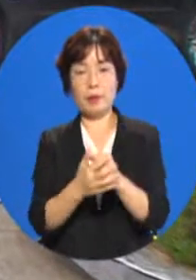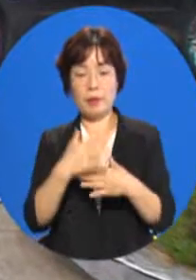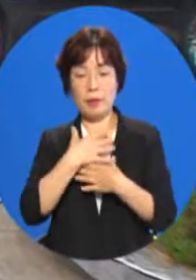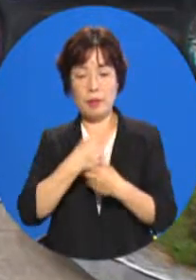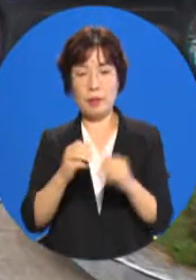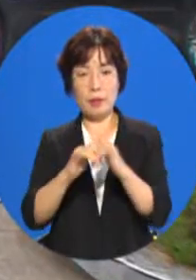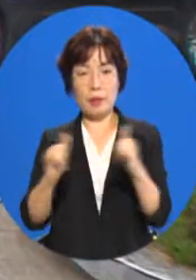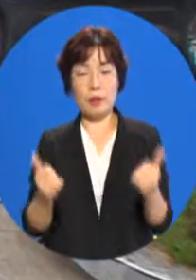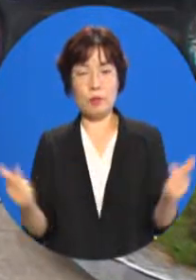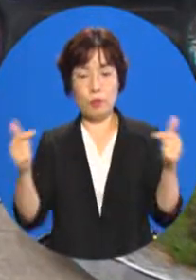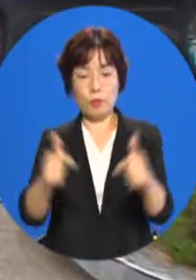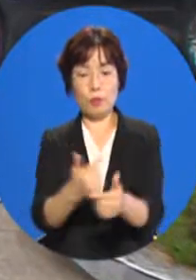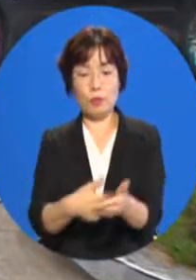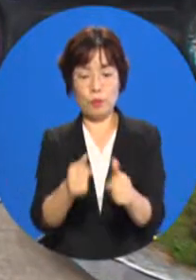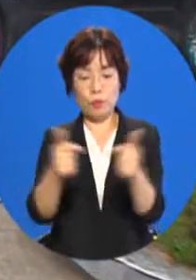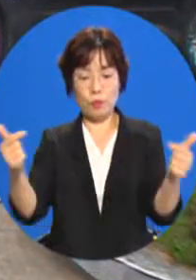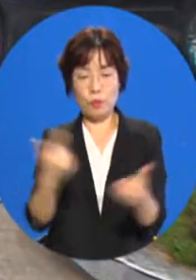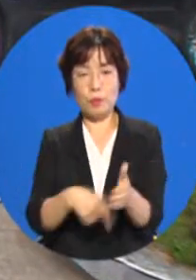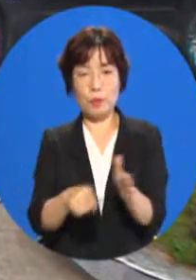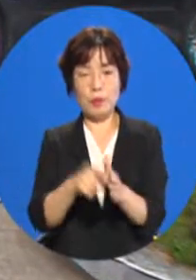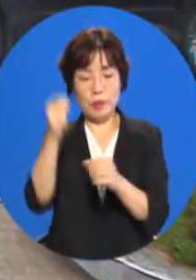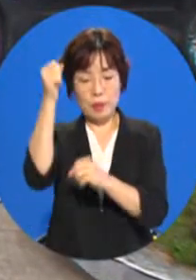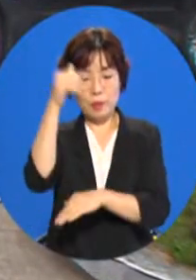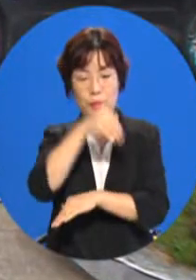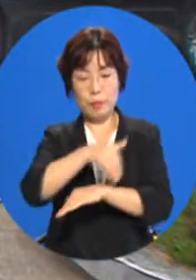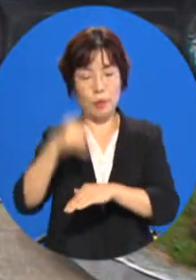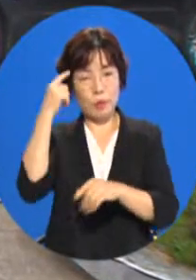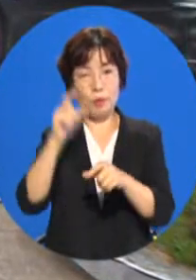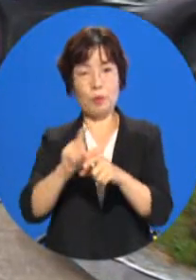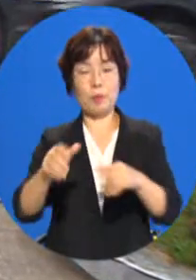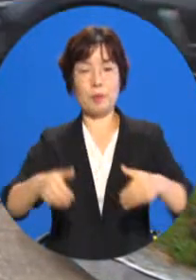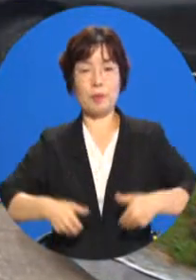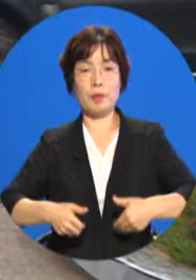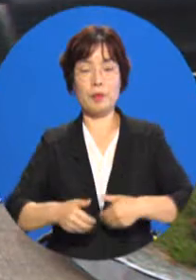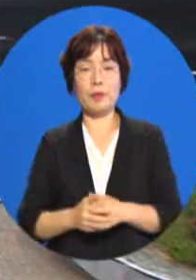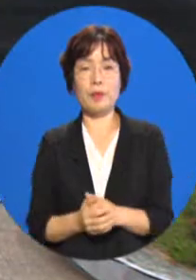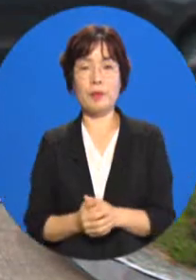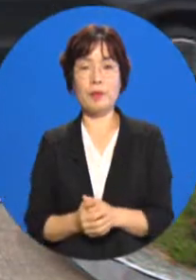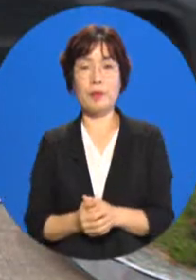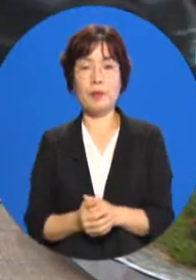안정적인 인구 유입을 위한 근본적인 고민이 필요해 보입니다. MBC 뉴스 김종수입니다.